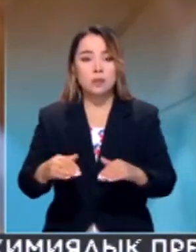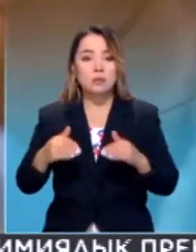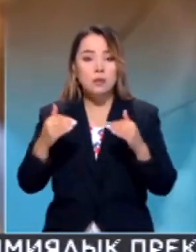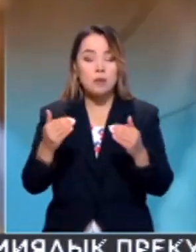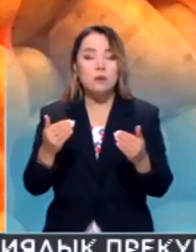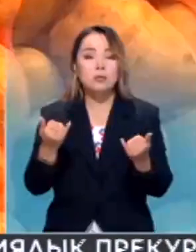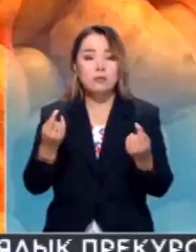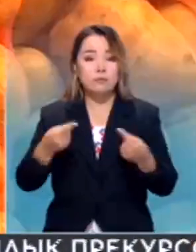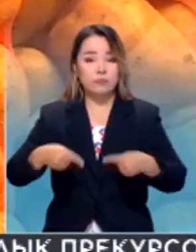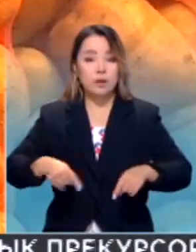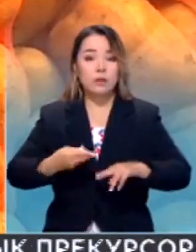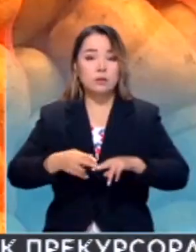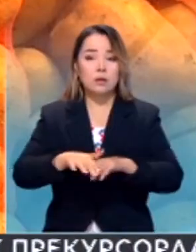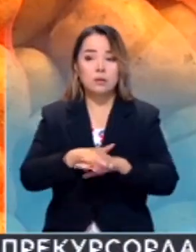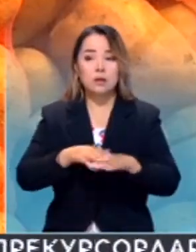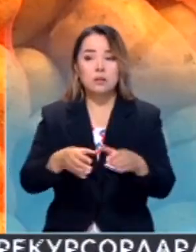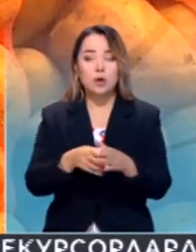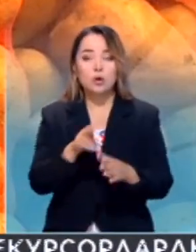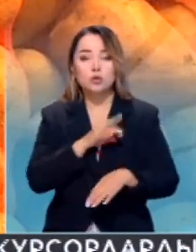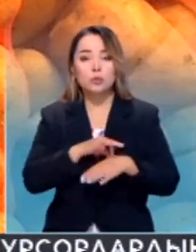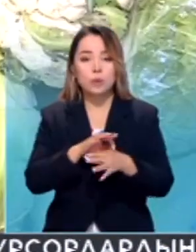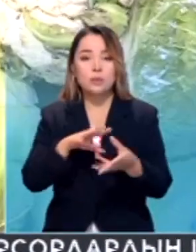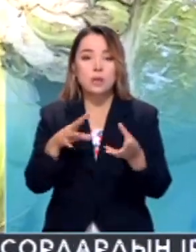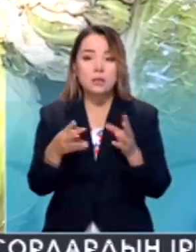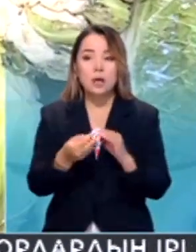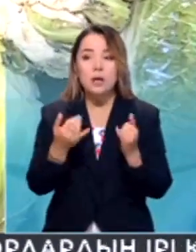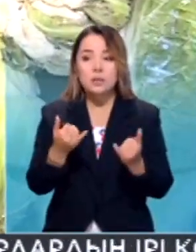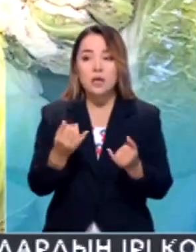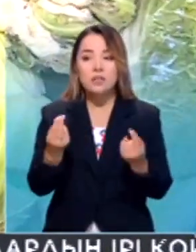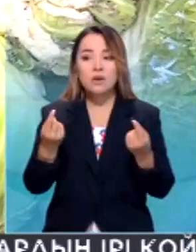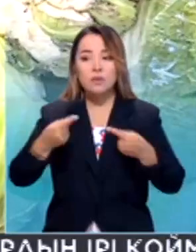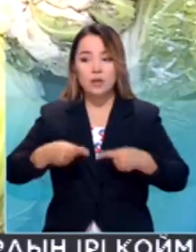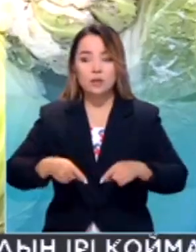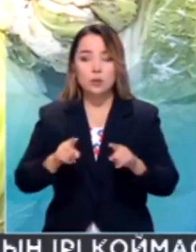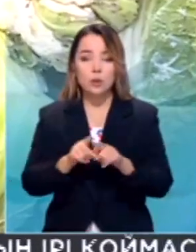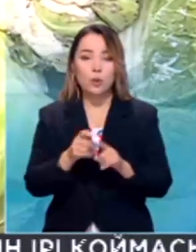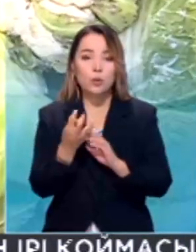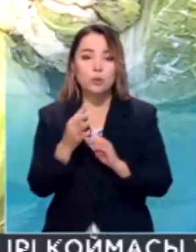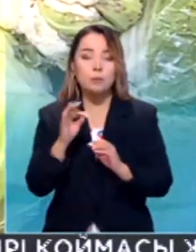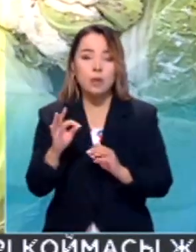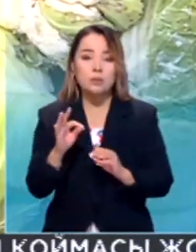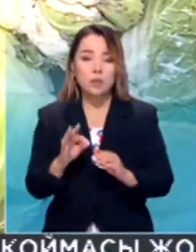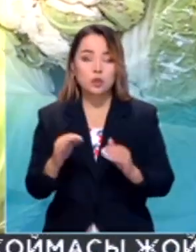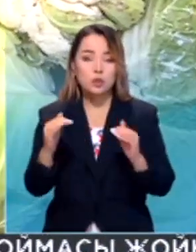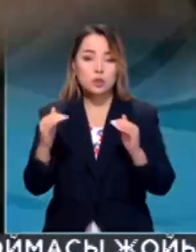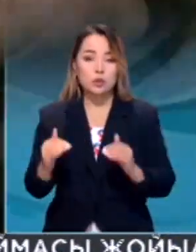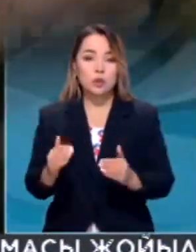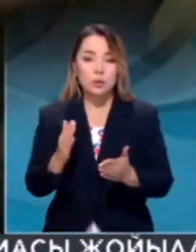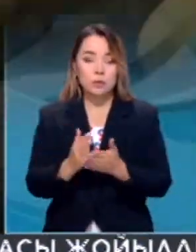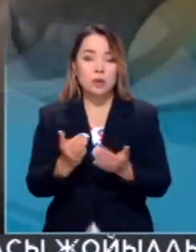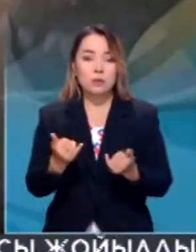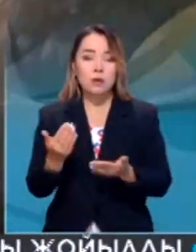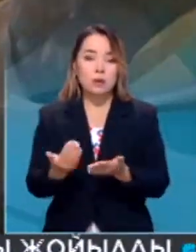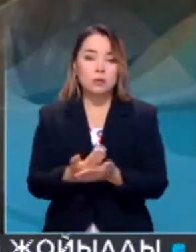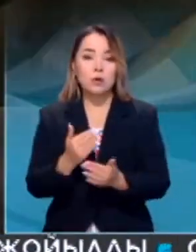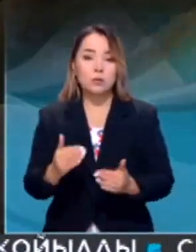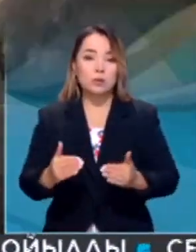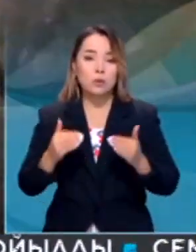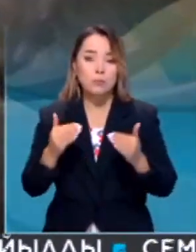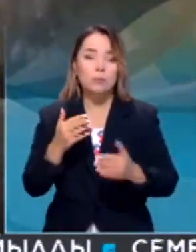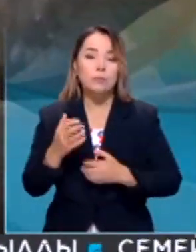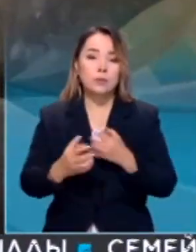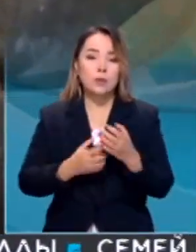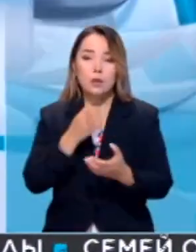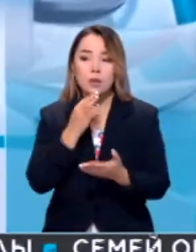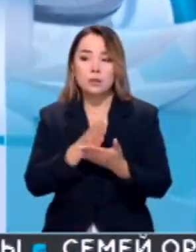Оны азайту бойынша жүргізілген кешенді жұмыстардың нәтижесінде қазір инфляция 14%-ке дейін түсті, бірақ қайта көтеріліп кетуі ғажап